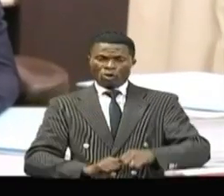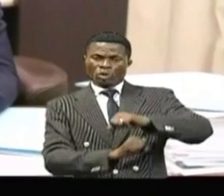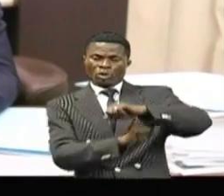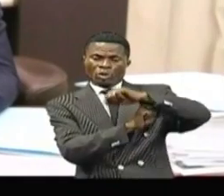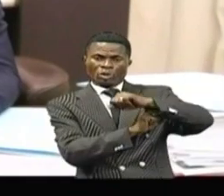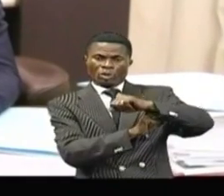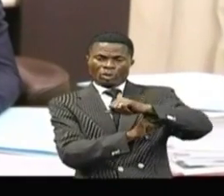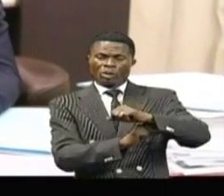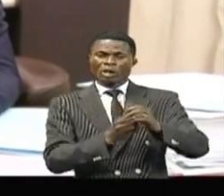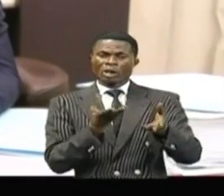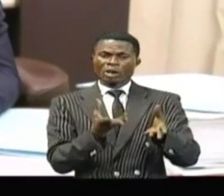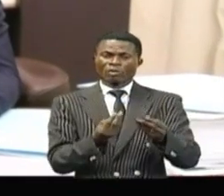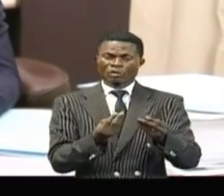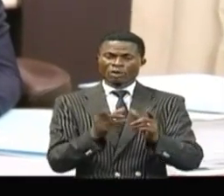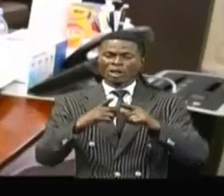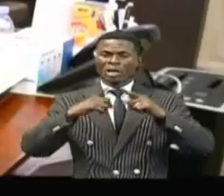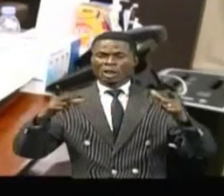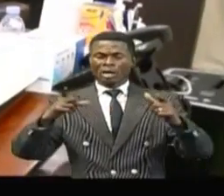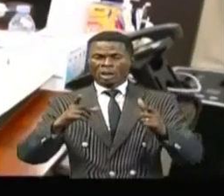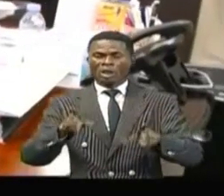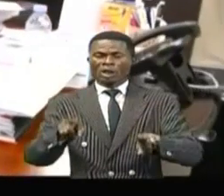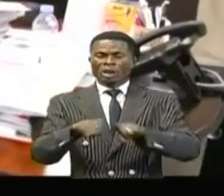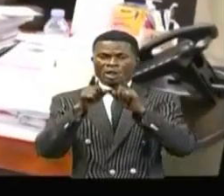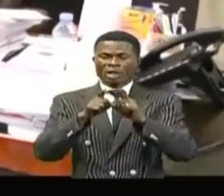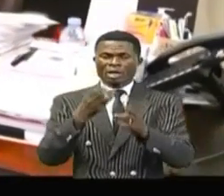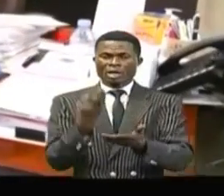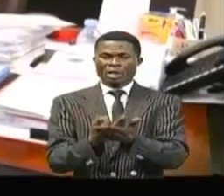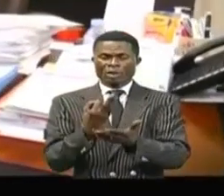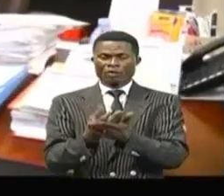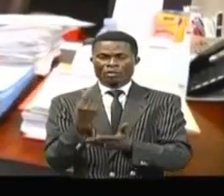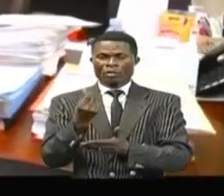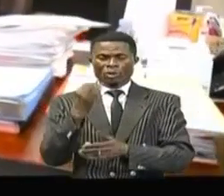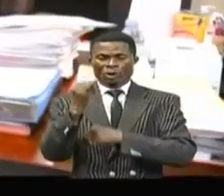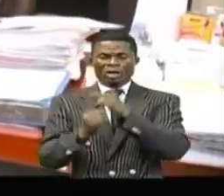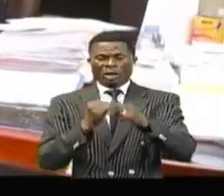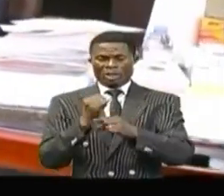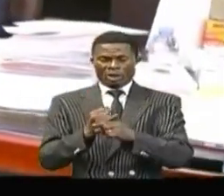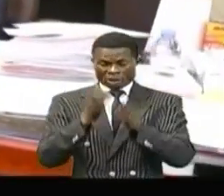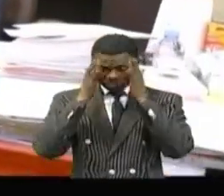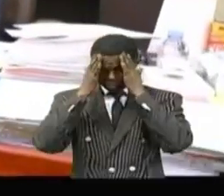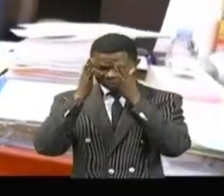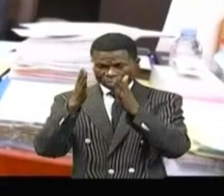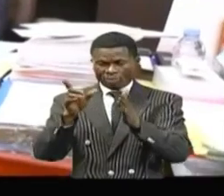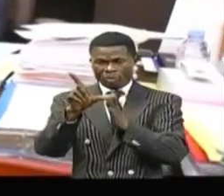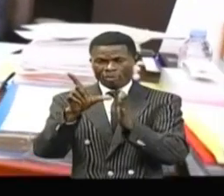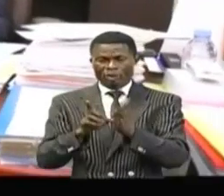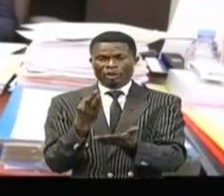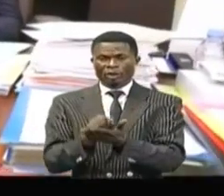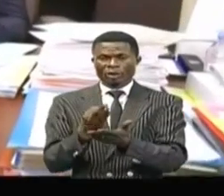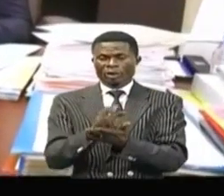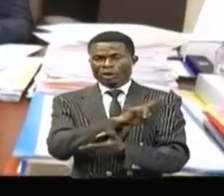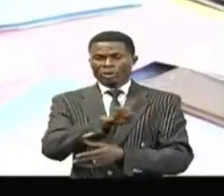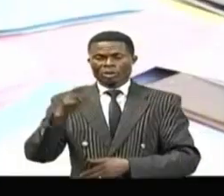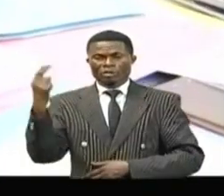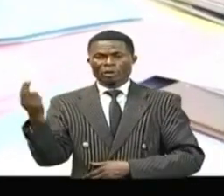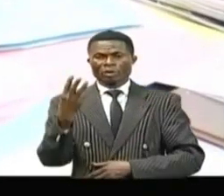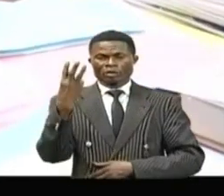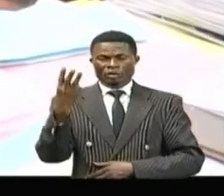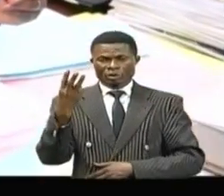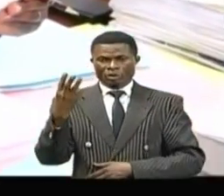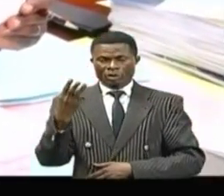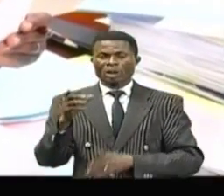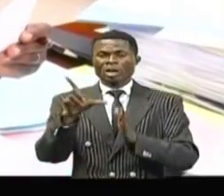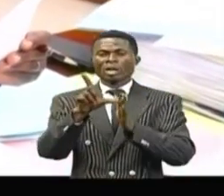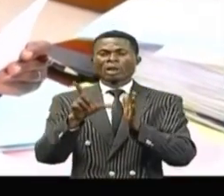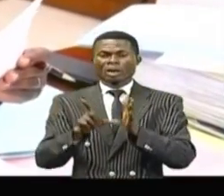par la facilité élargie du crédit du Fonds monétaire international. Il s'est focalisé sur la loi des finances 2023 et les